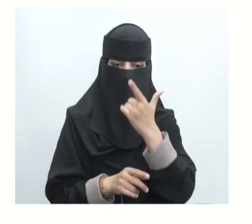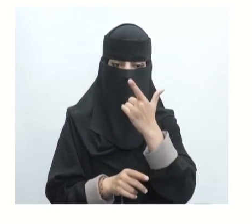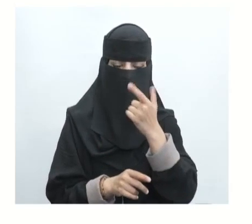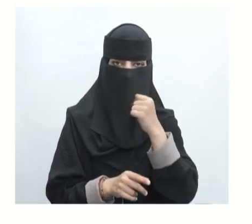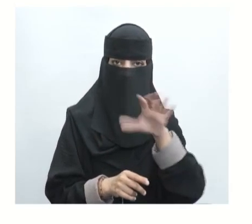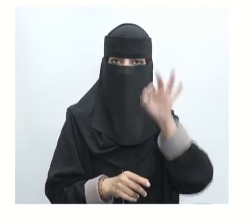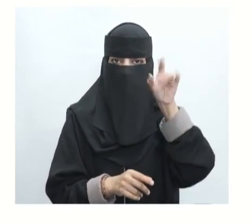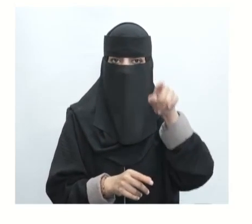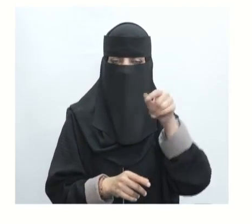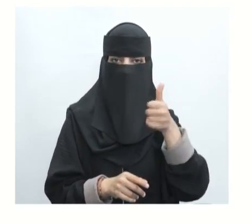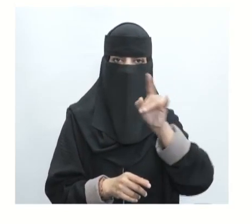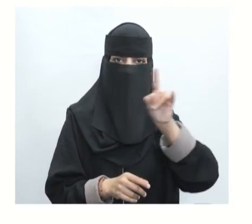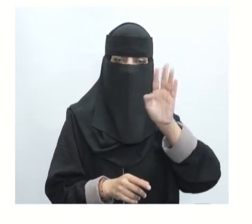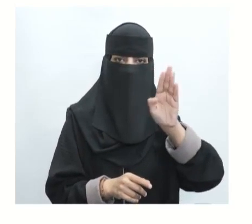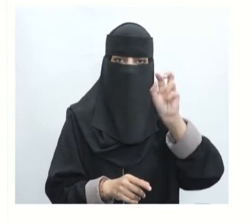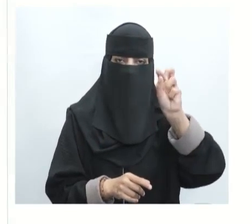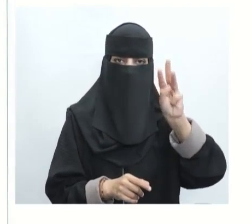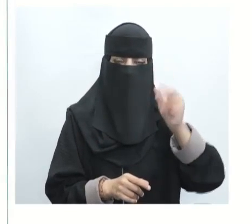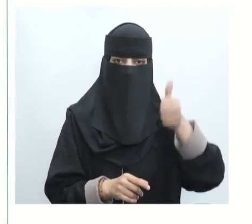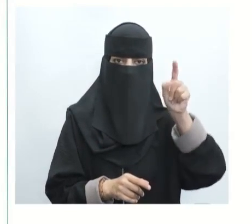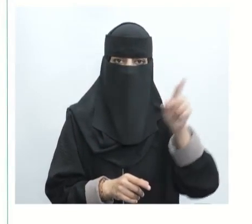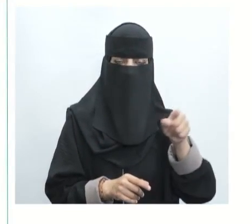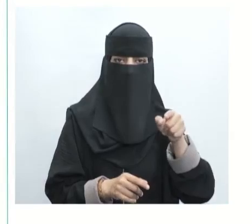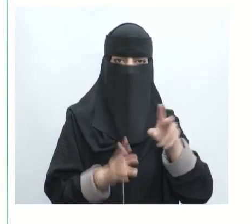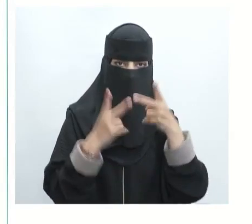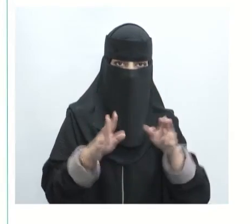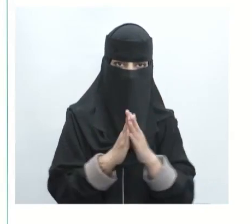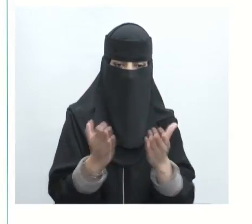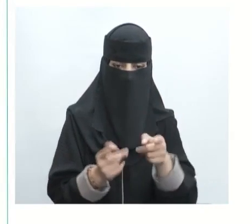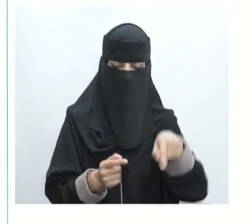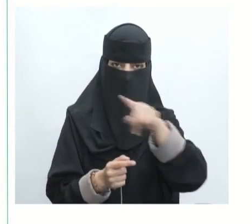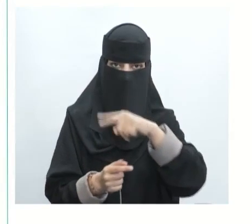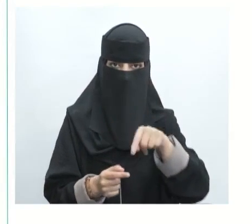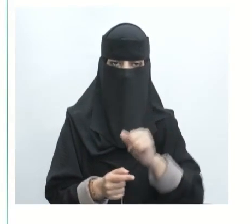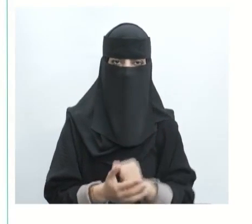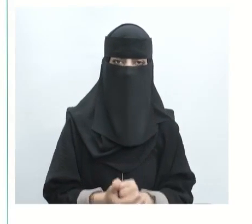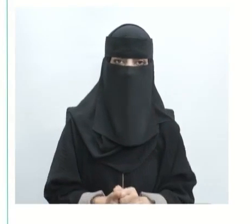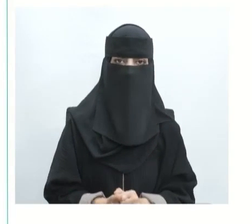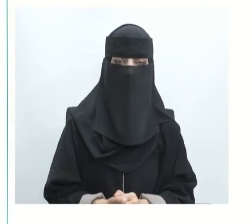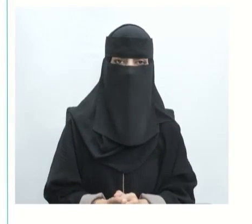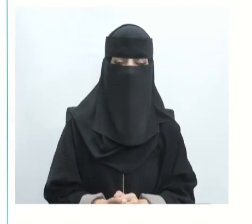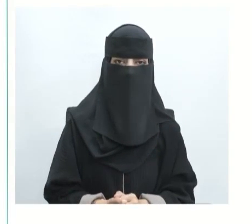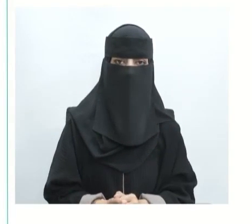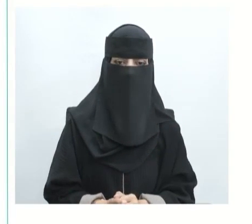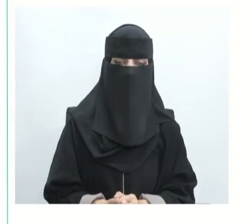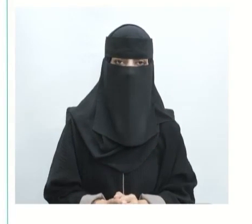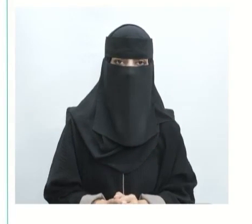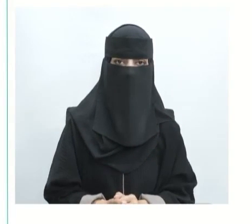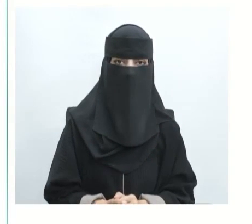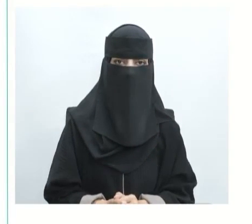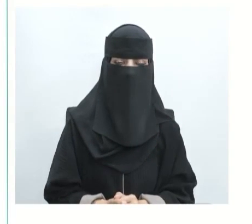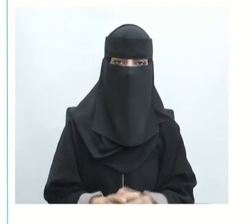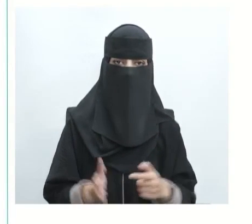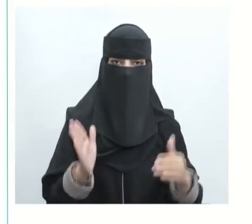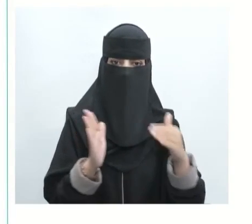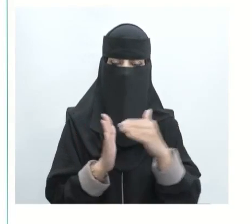الاستثناء. افتح كتابك، وحين تفتح كتابك سوف تستنتج